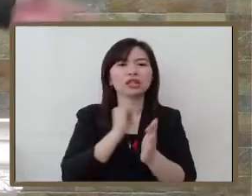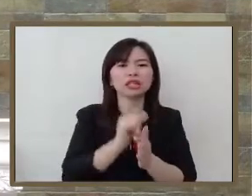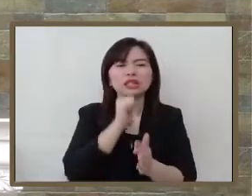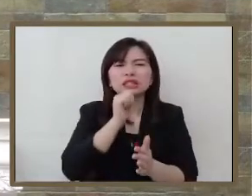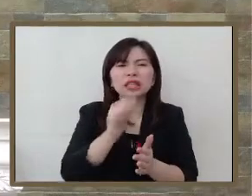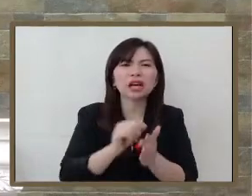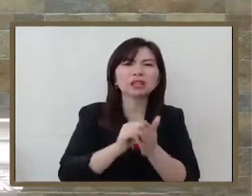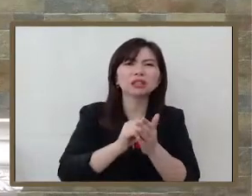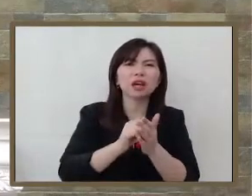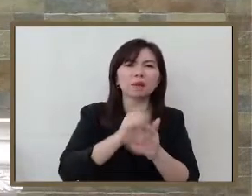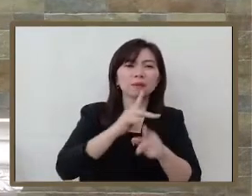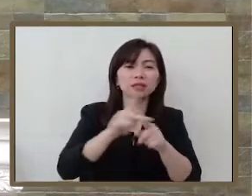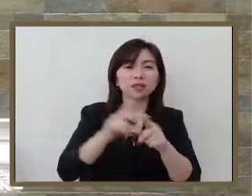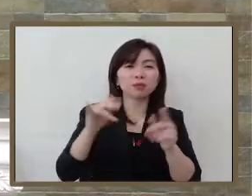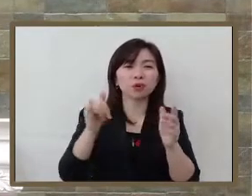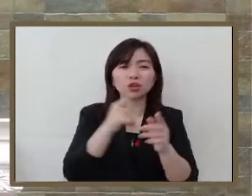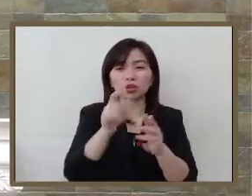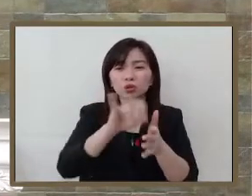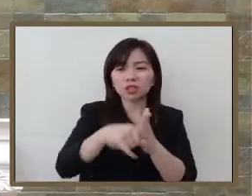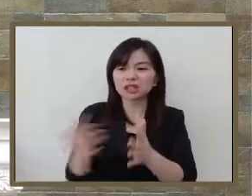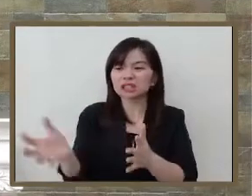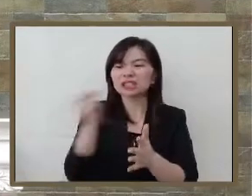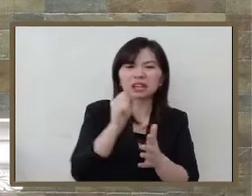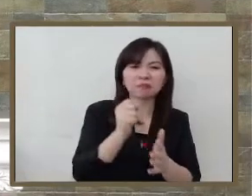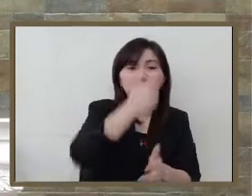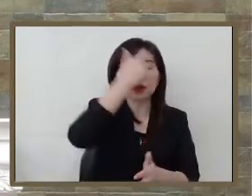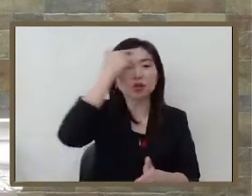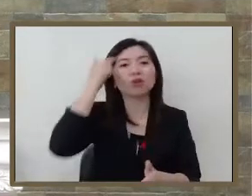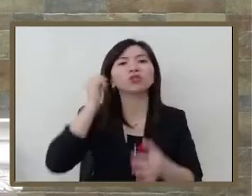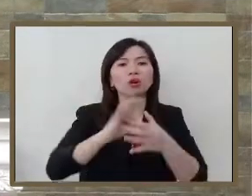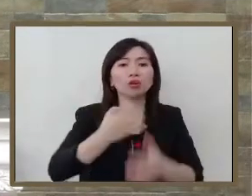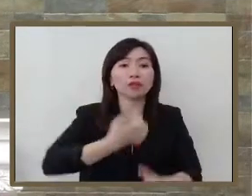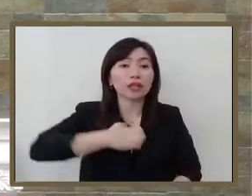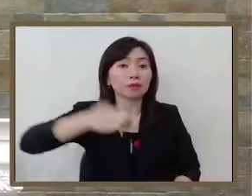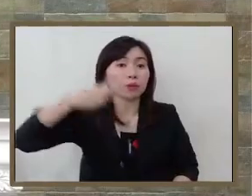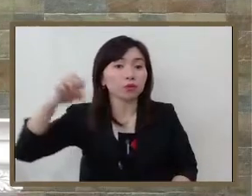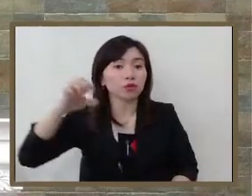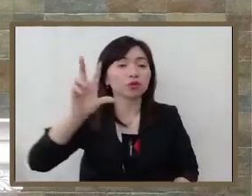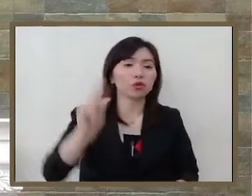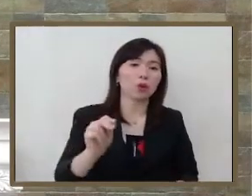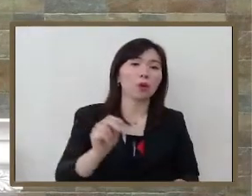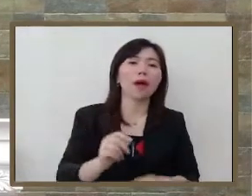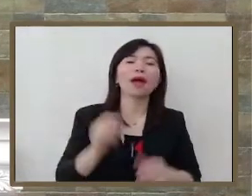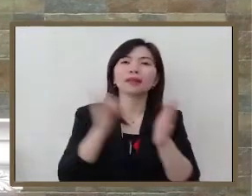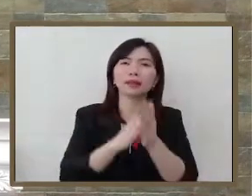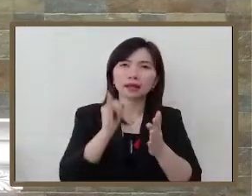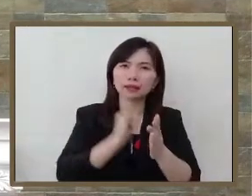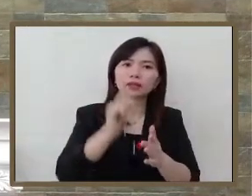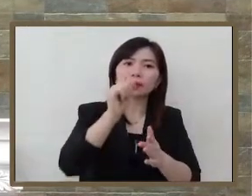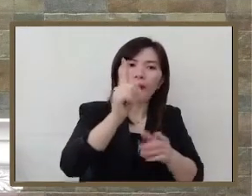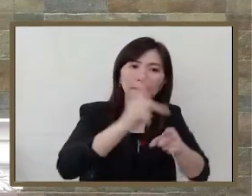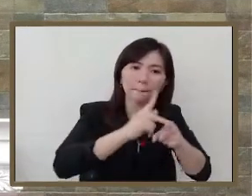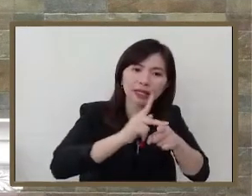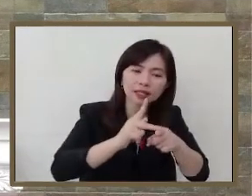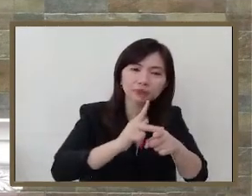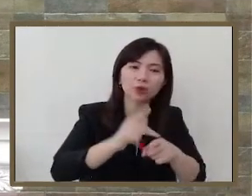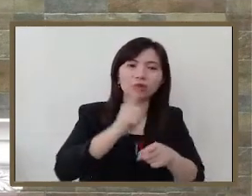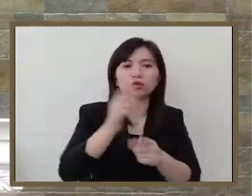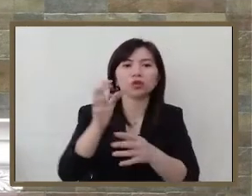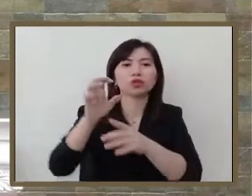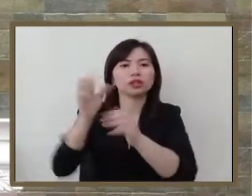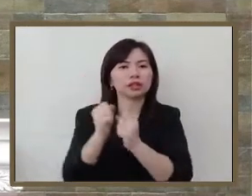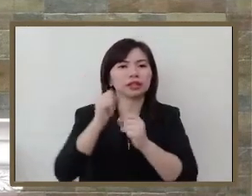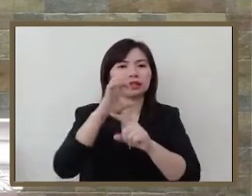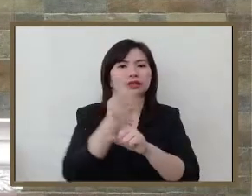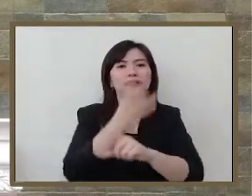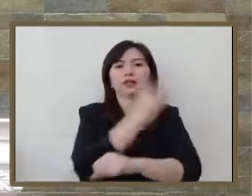at nagagawa dahil sa emosyon. Yan ang isang prinsipyo. The principle that you are getting every day is